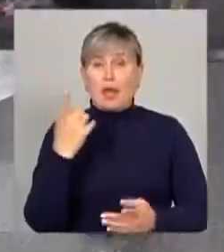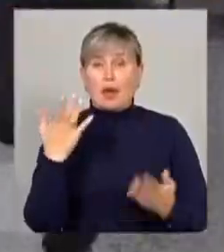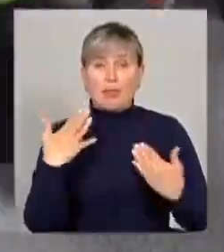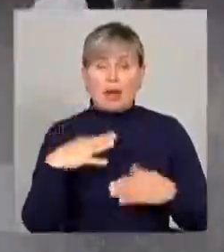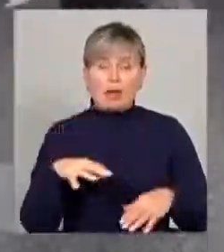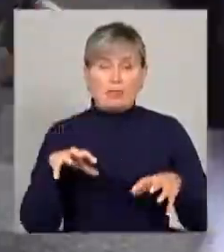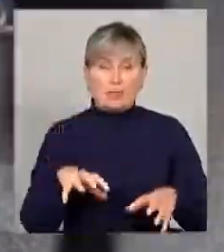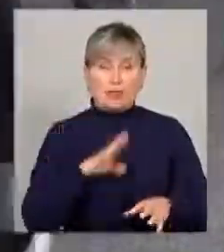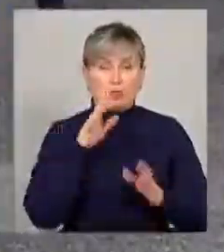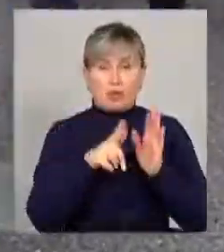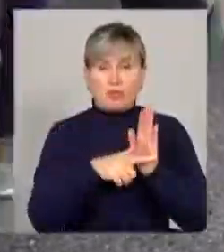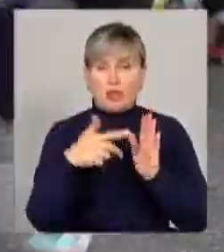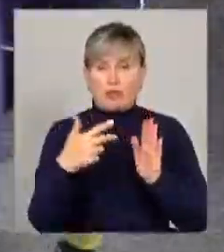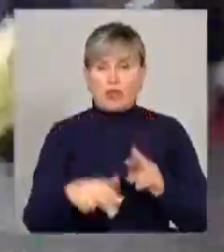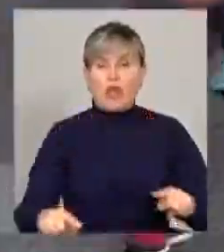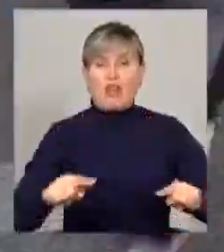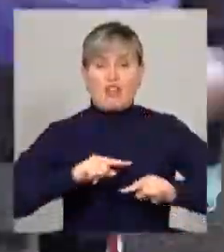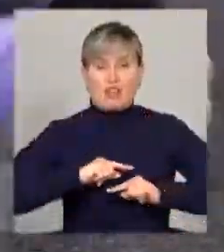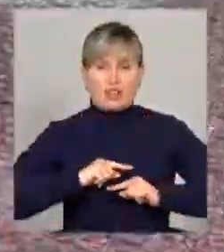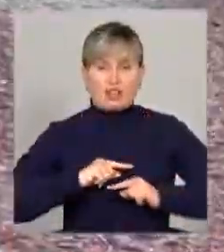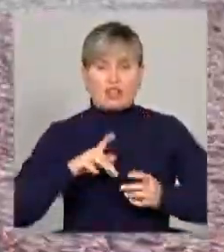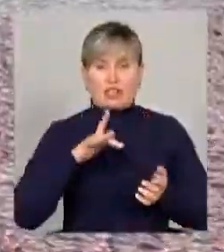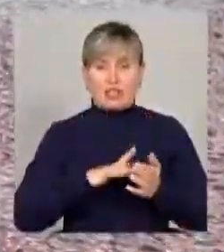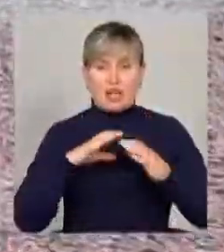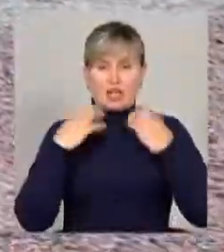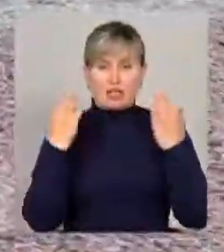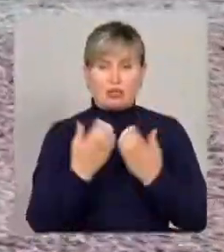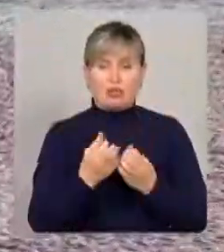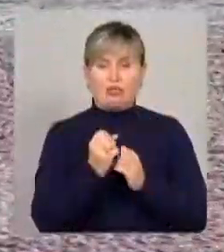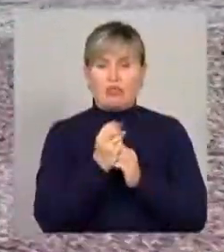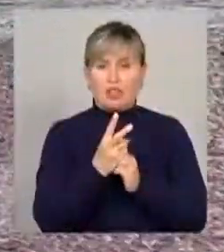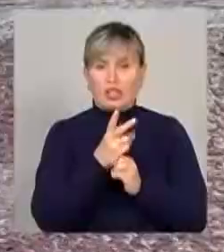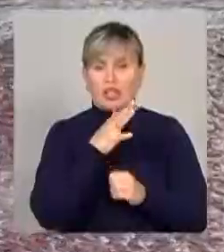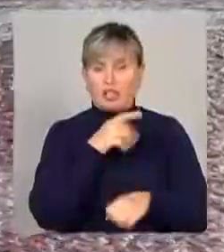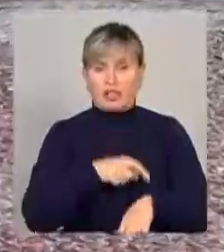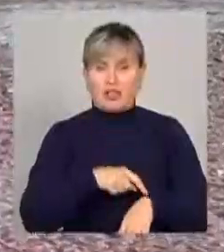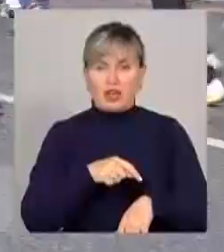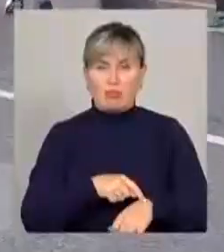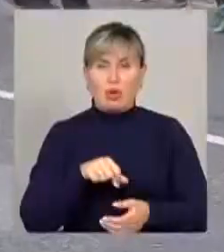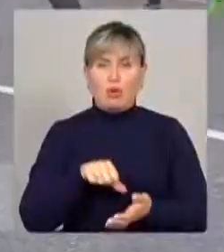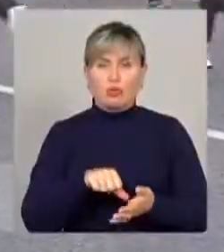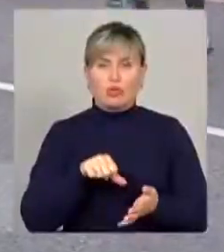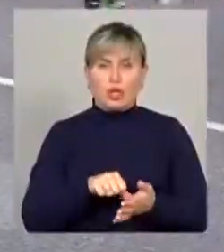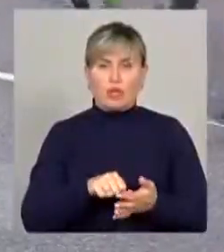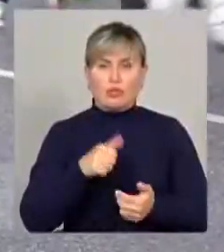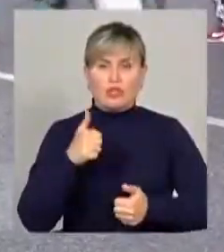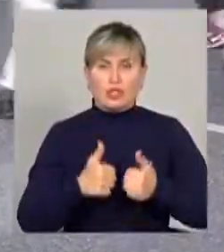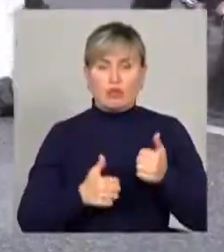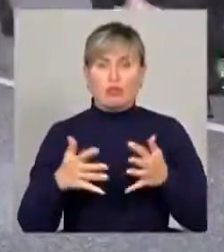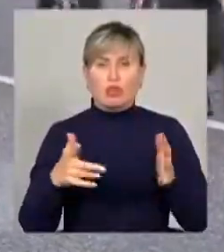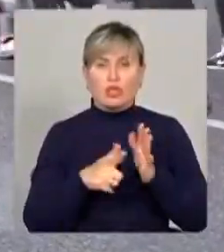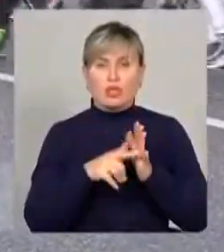в 7:30 утра. Финиш состоится на центральном стадионе в 12 часов дня. Участвует в полумарафоне